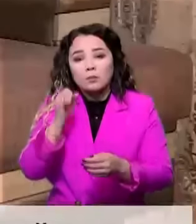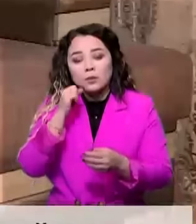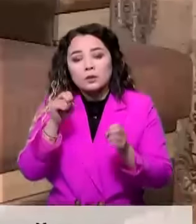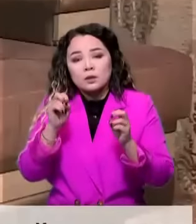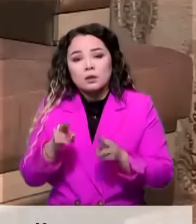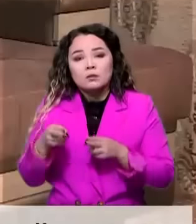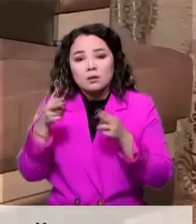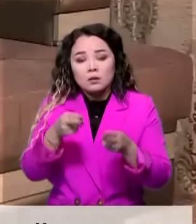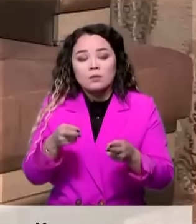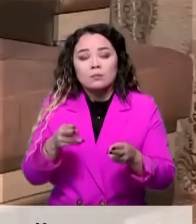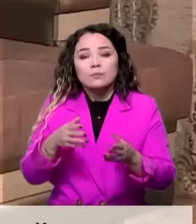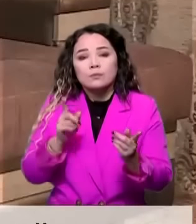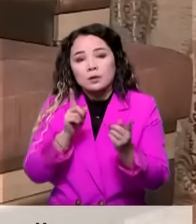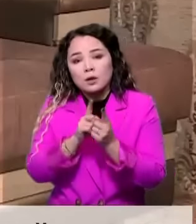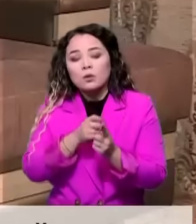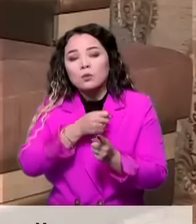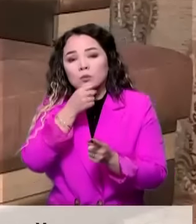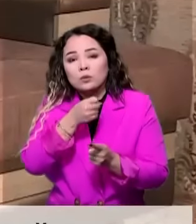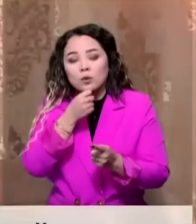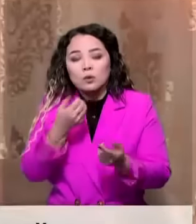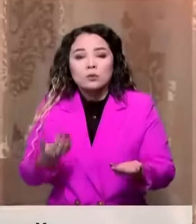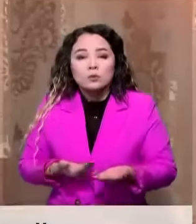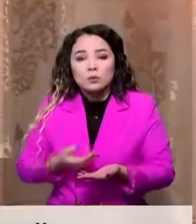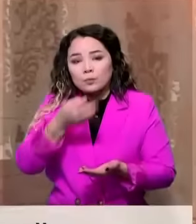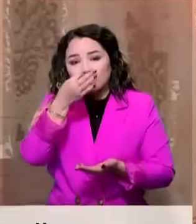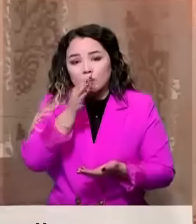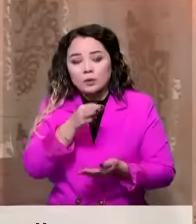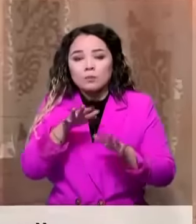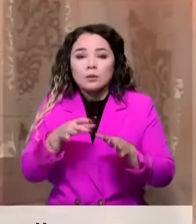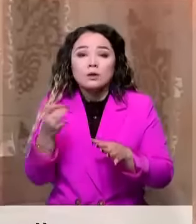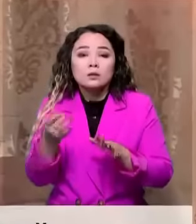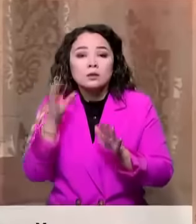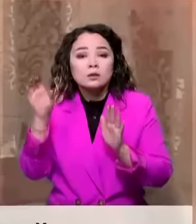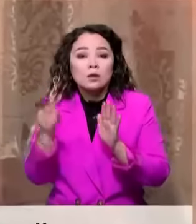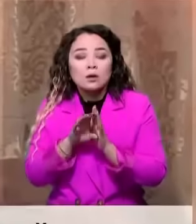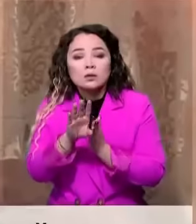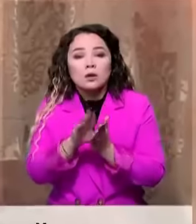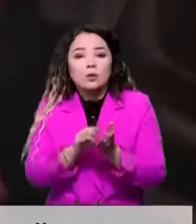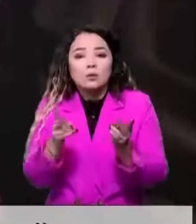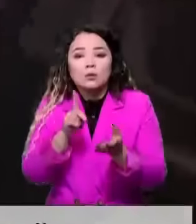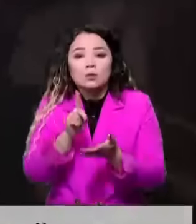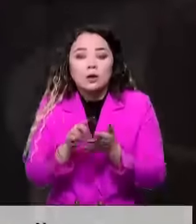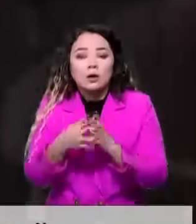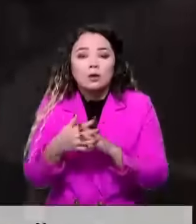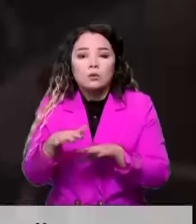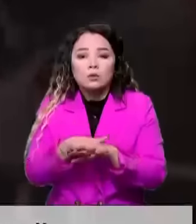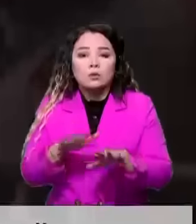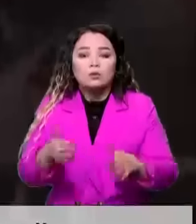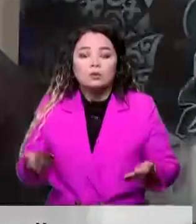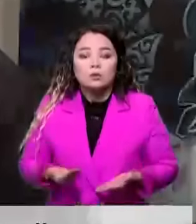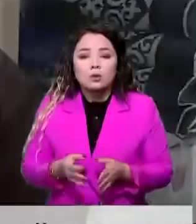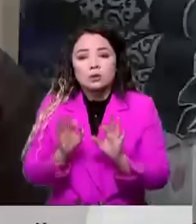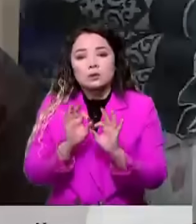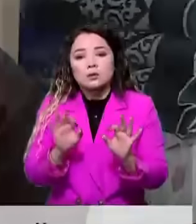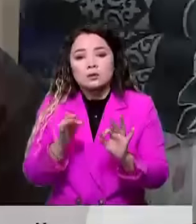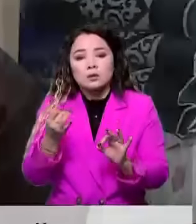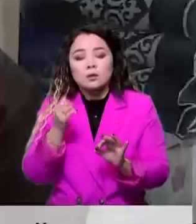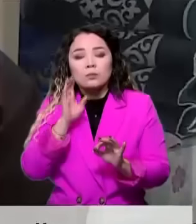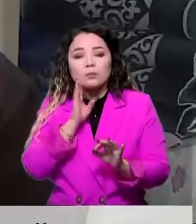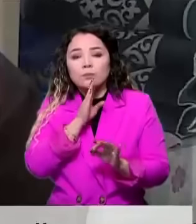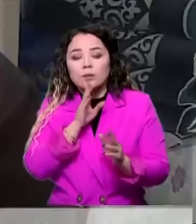арнайы соғып сәлем береді. Жастар үлкендердің өмірлік тәжірибесі мен ғибратты әңгімесінен үлгі алуы керек дейді ауыл тұрғыны Сәуле Әубәкірова.